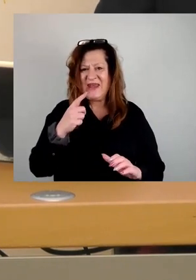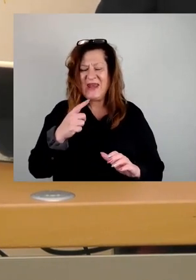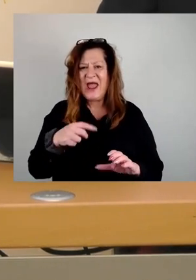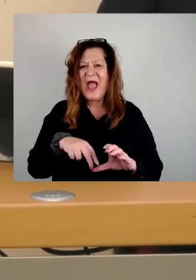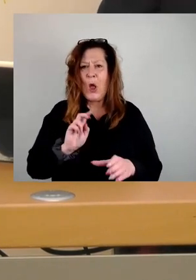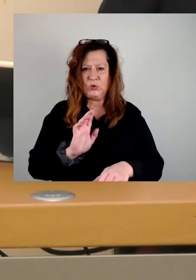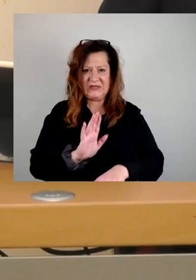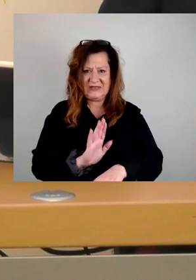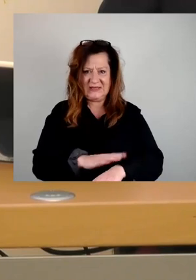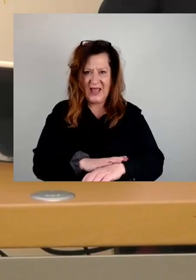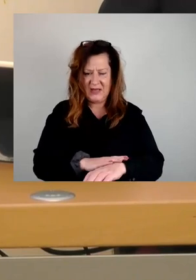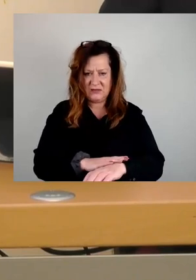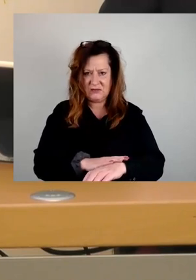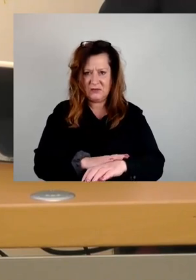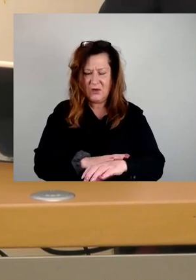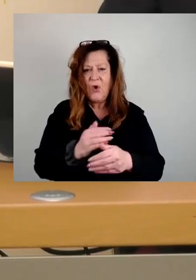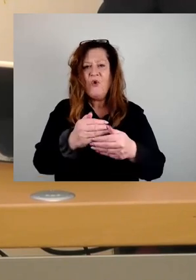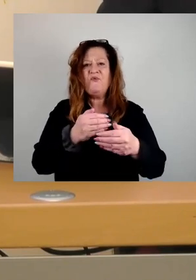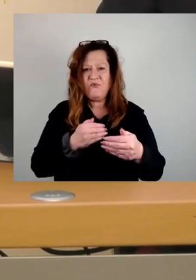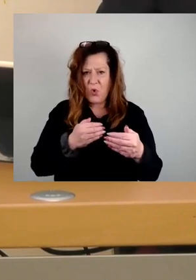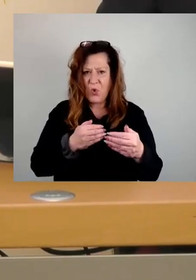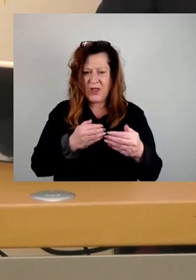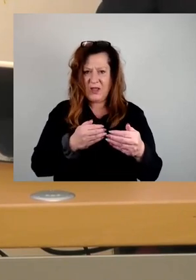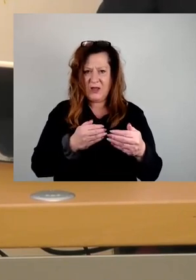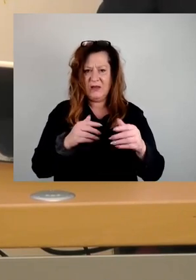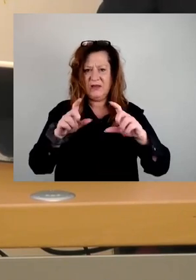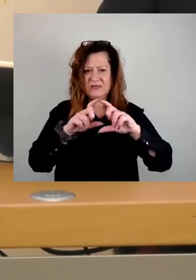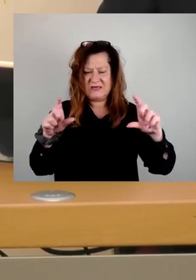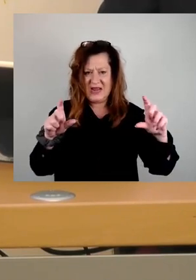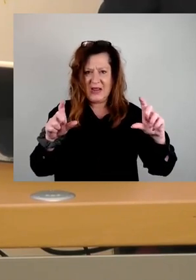beantragt war, noch zu dem Thema